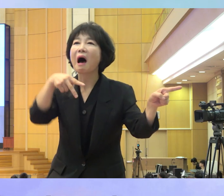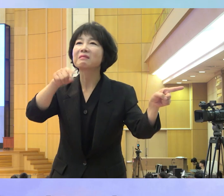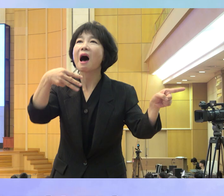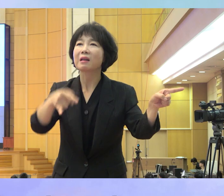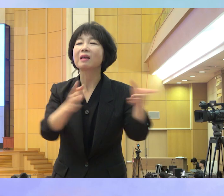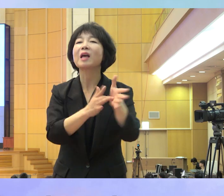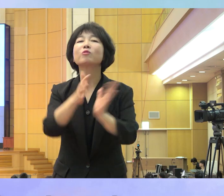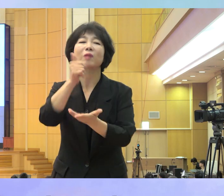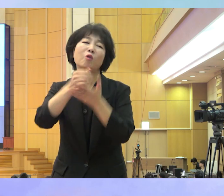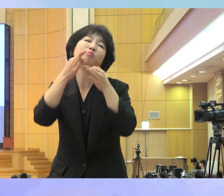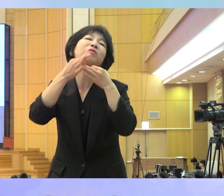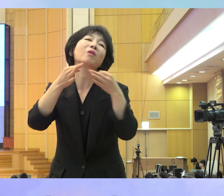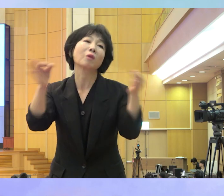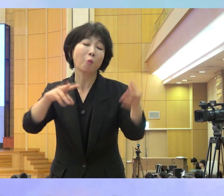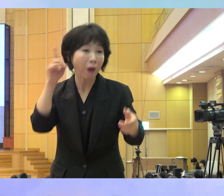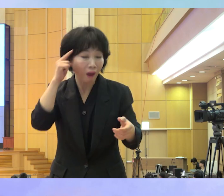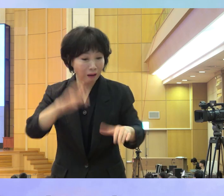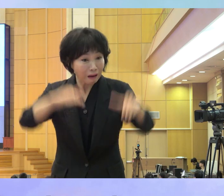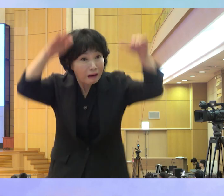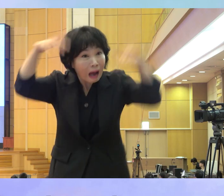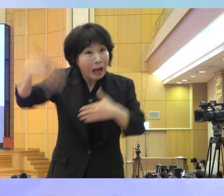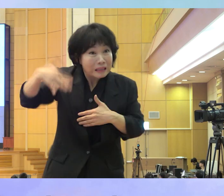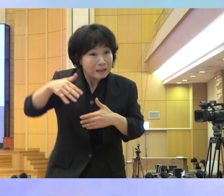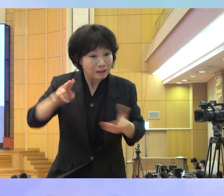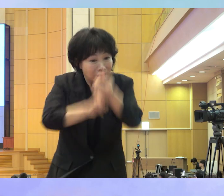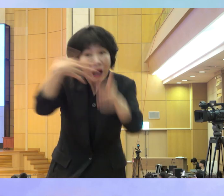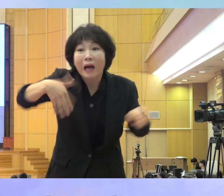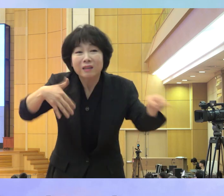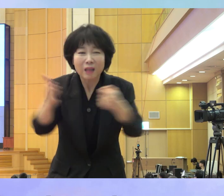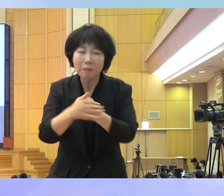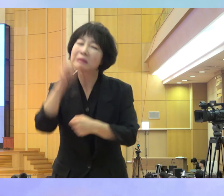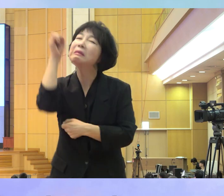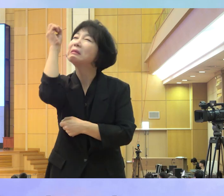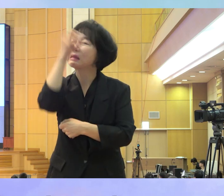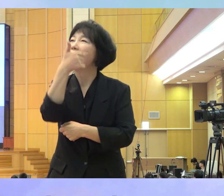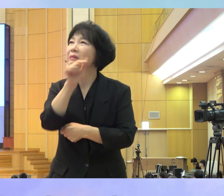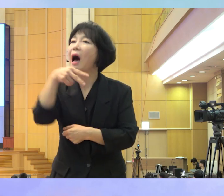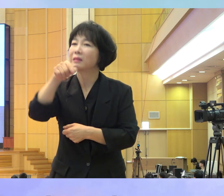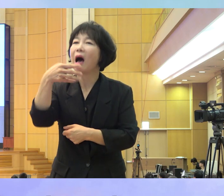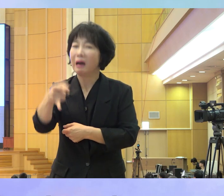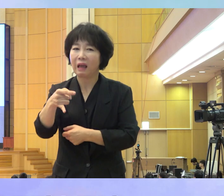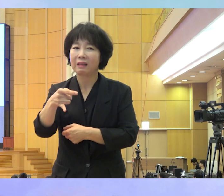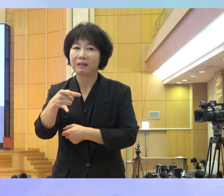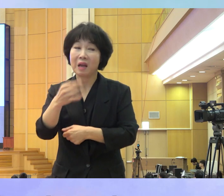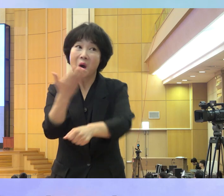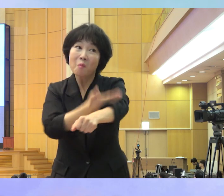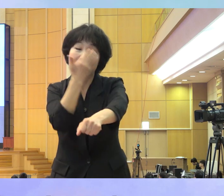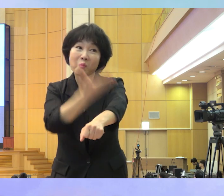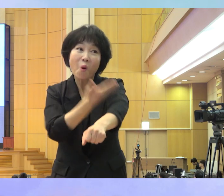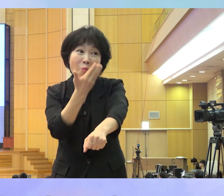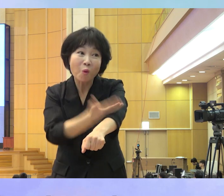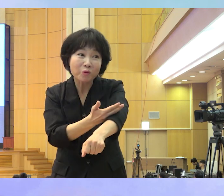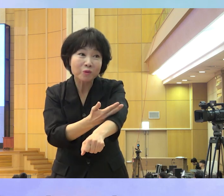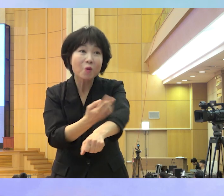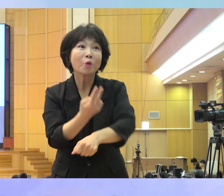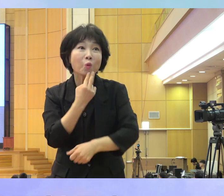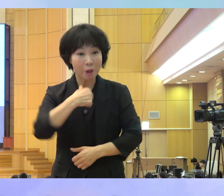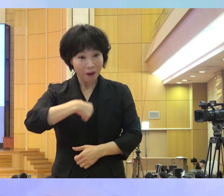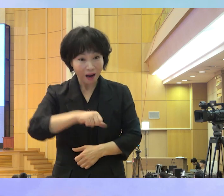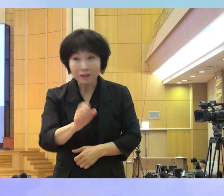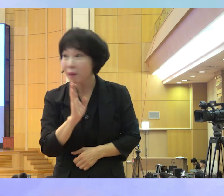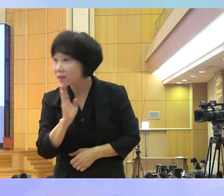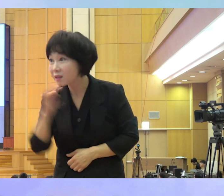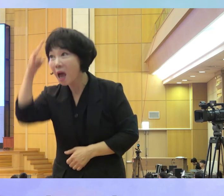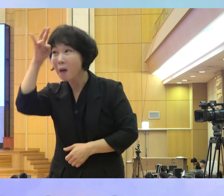예수 그랬는데, 그리고 나사렛 예수, 목수의 아들, 요셉의 아들,